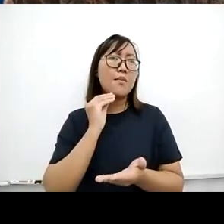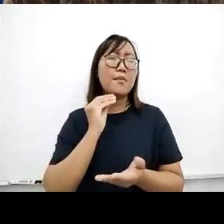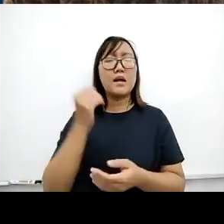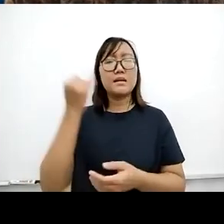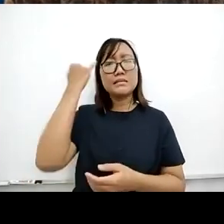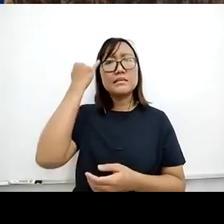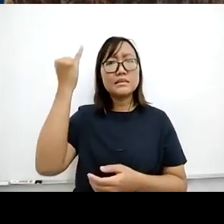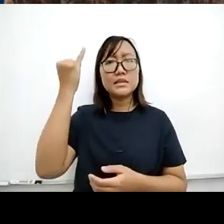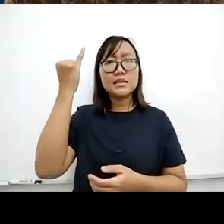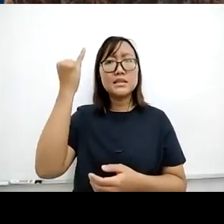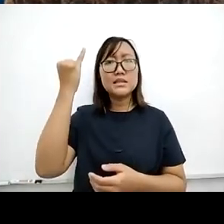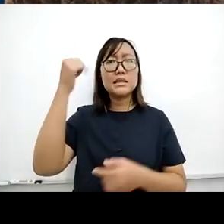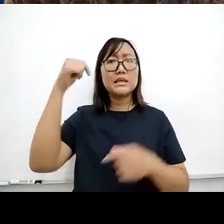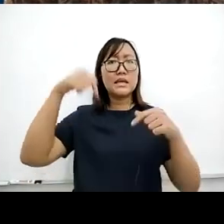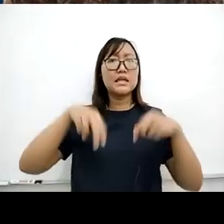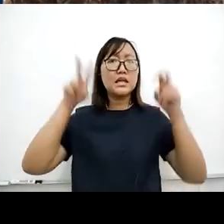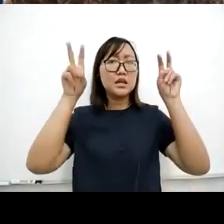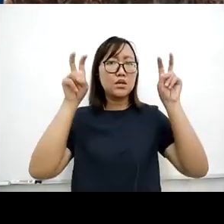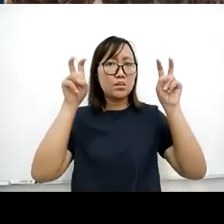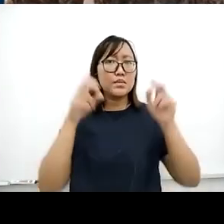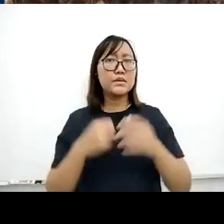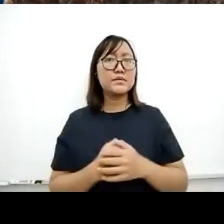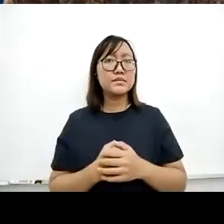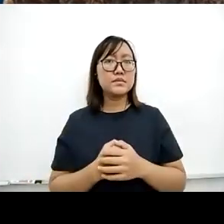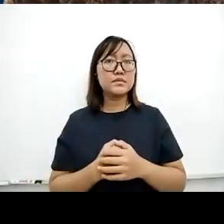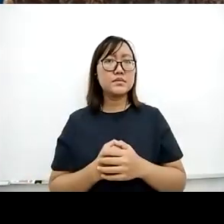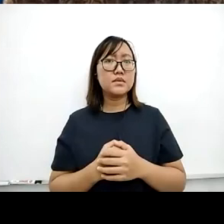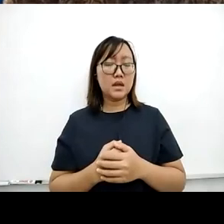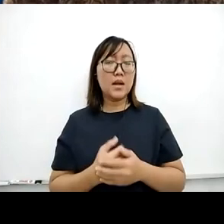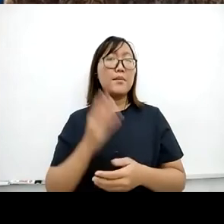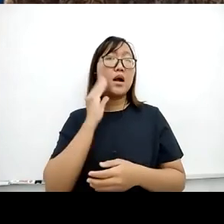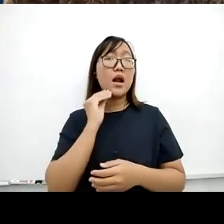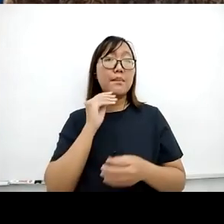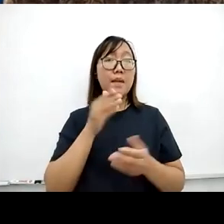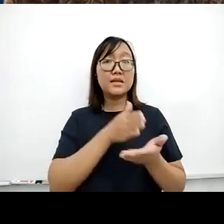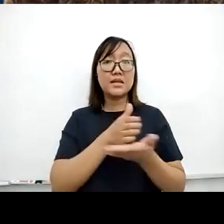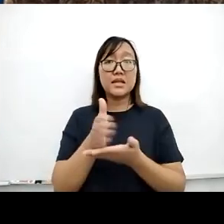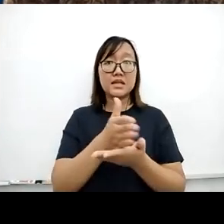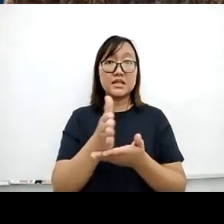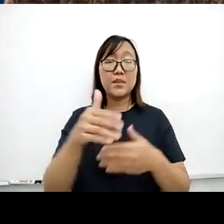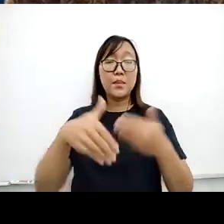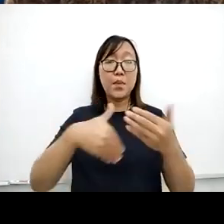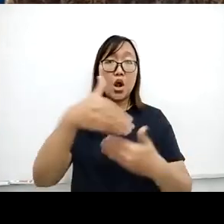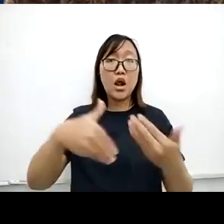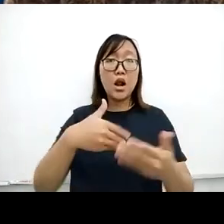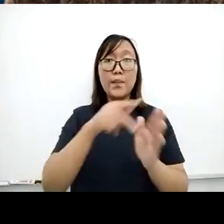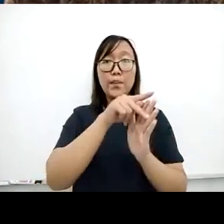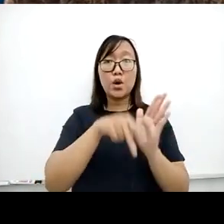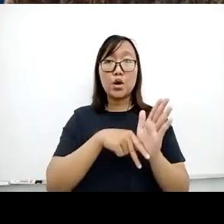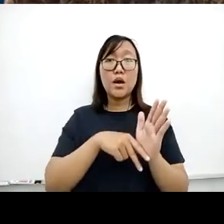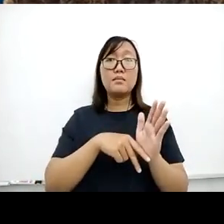terkait topik yang didiskusikan yaitu pengalaman dan strategi pengelolaan program ABC